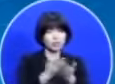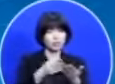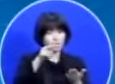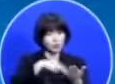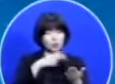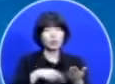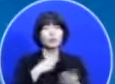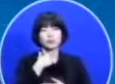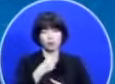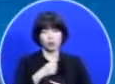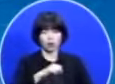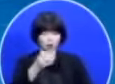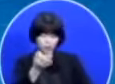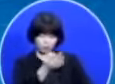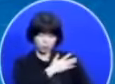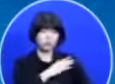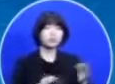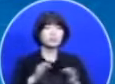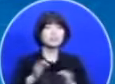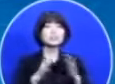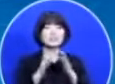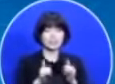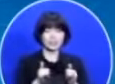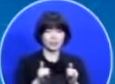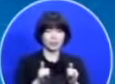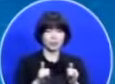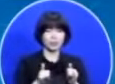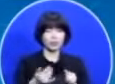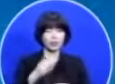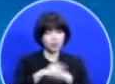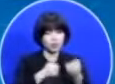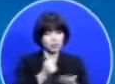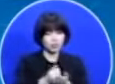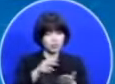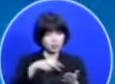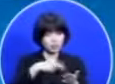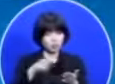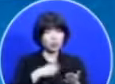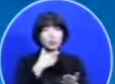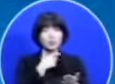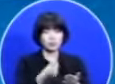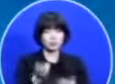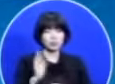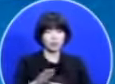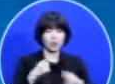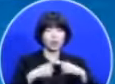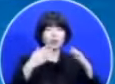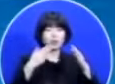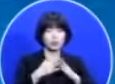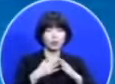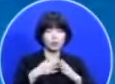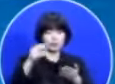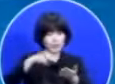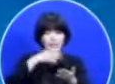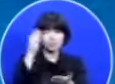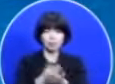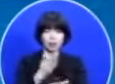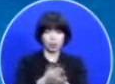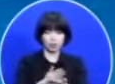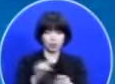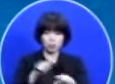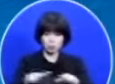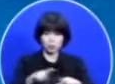부유한 상인이 얻습니다 근데 정말 성경을 읽고 싶었는데 교회에서 는 1집 말라고 금 소 로 되어져 있습니다 일반 사람들은